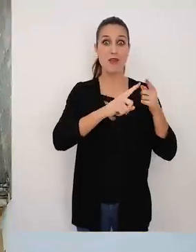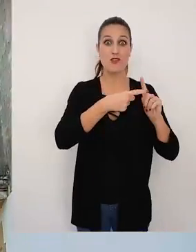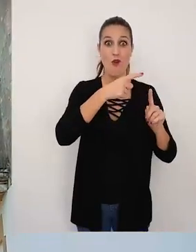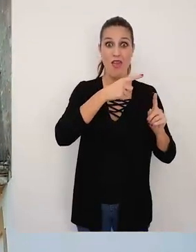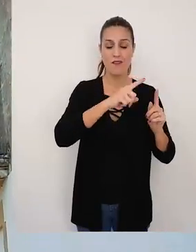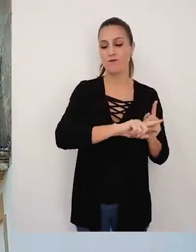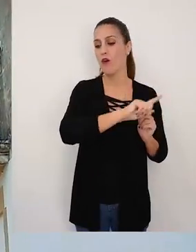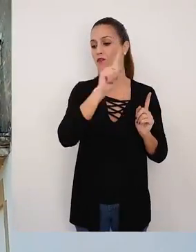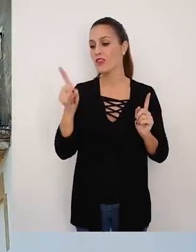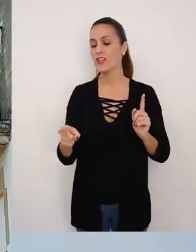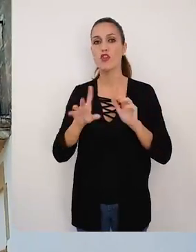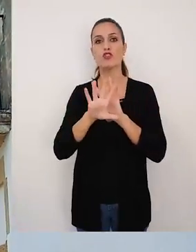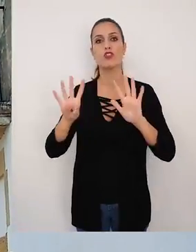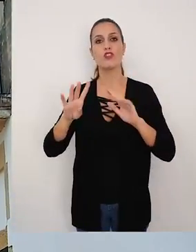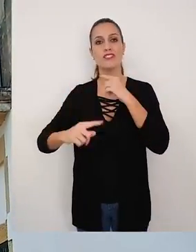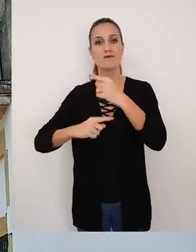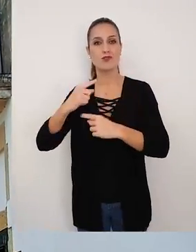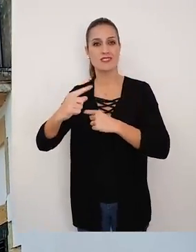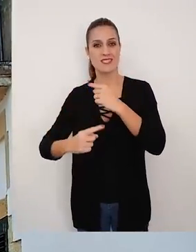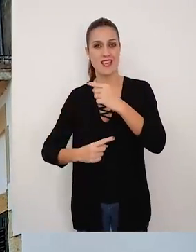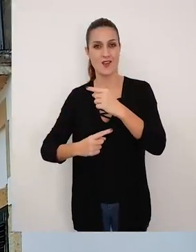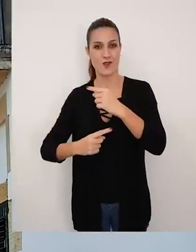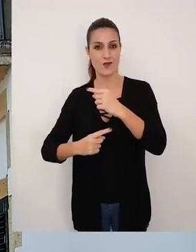Medioevo sino al secolo XIX.